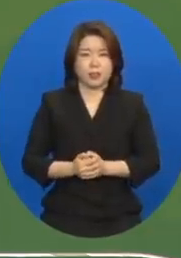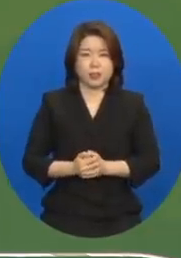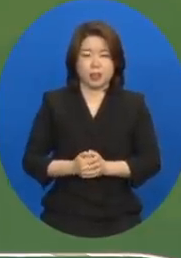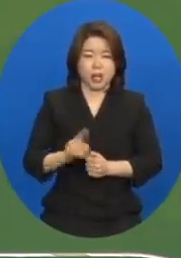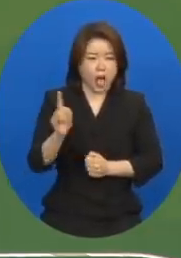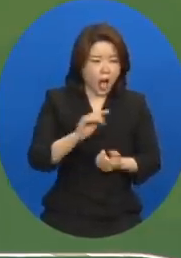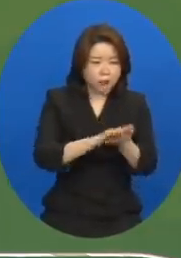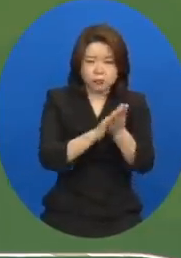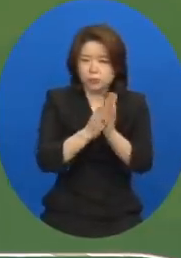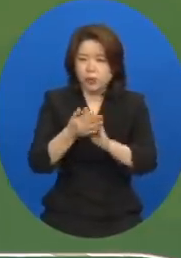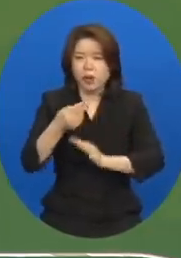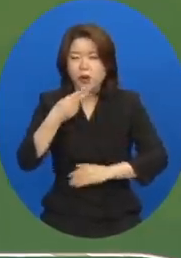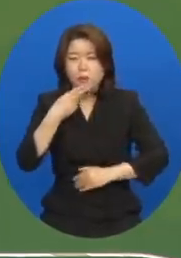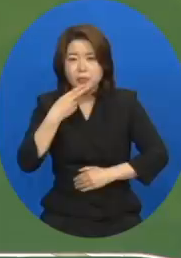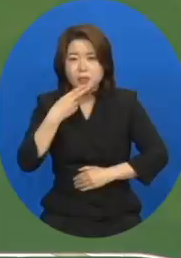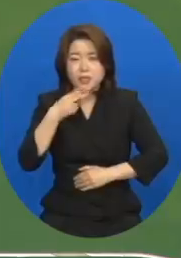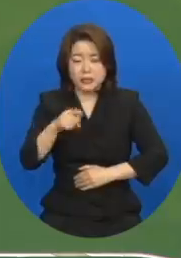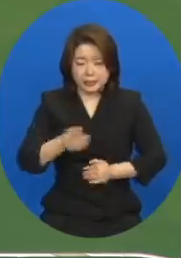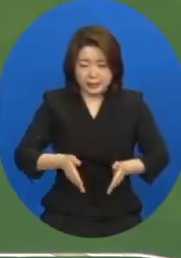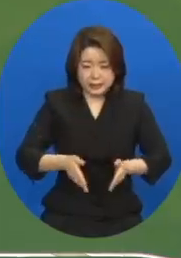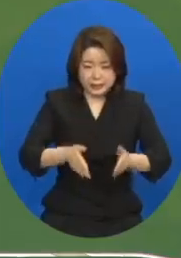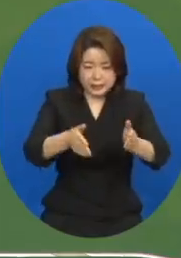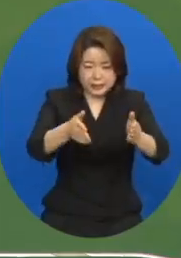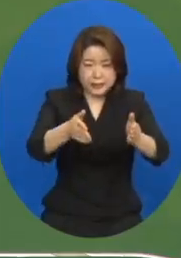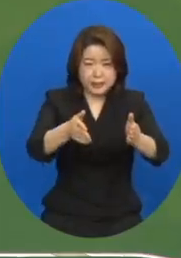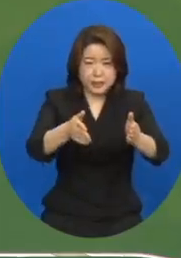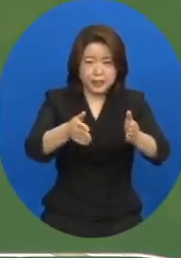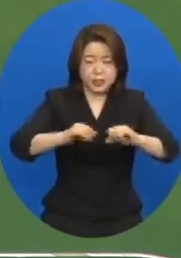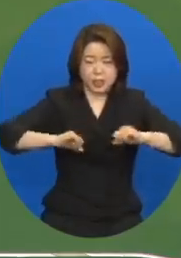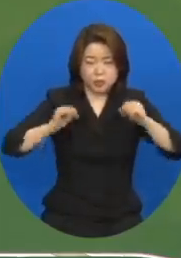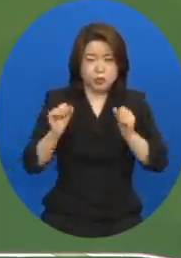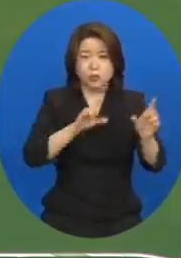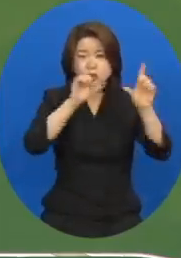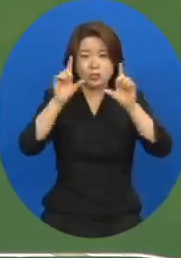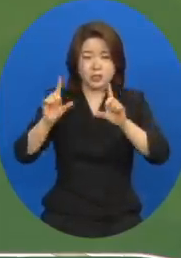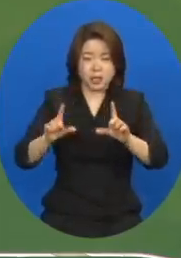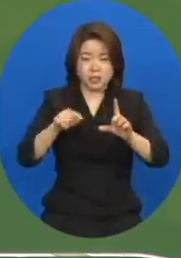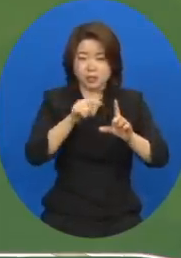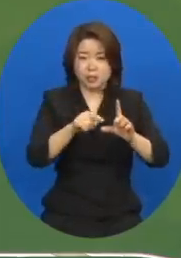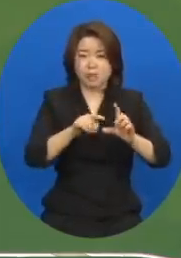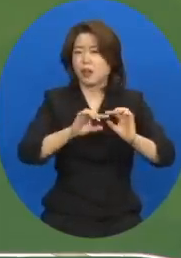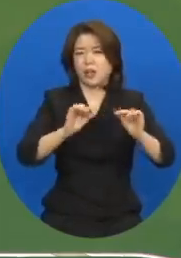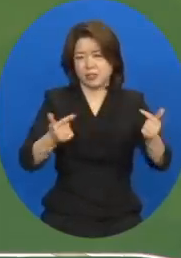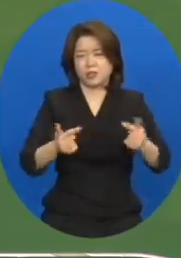아무 변화가 없는 그 길을 순종의 삶을 사는 거 아닙니다.